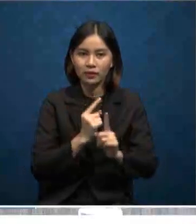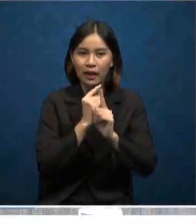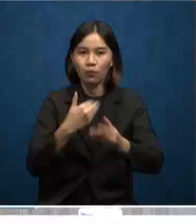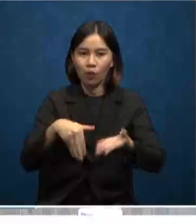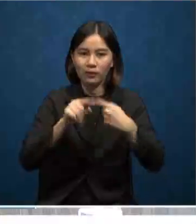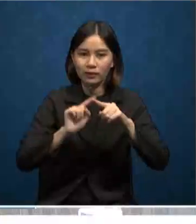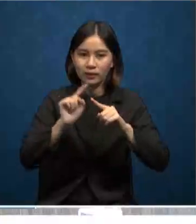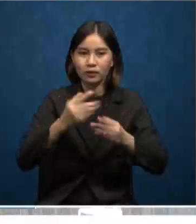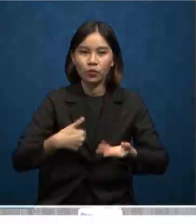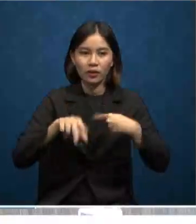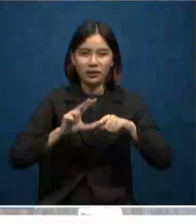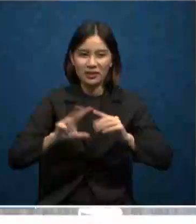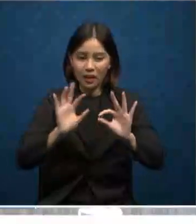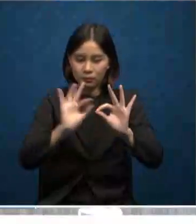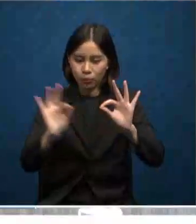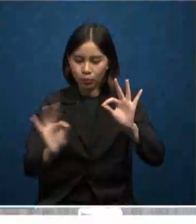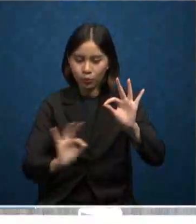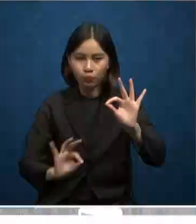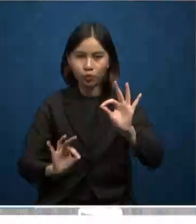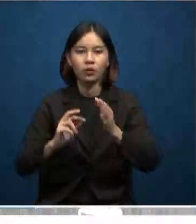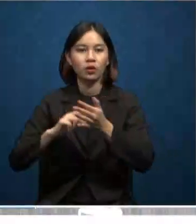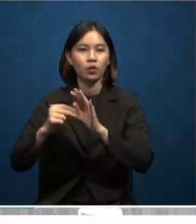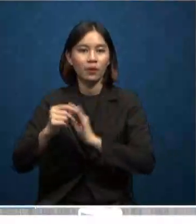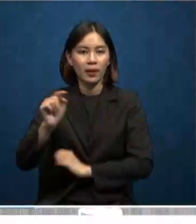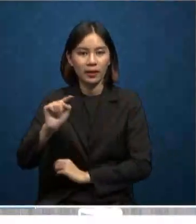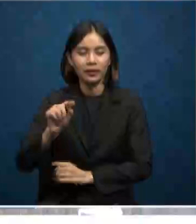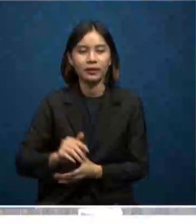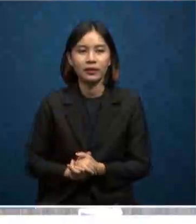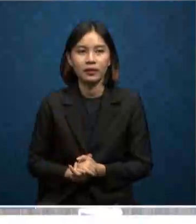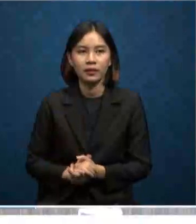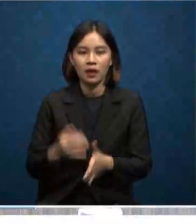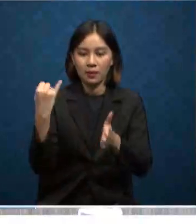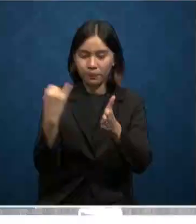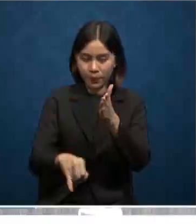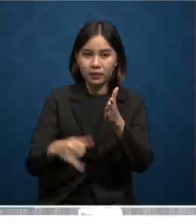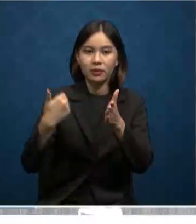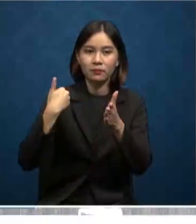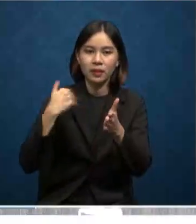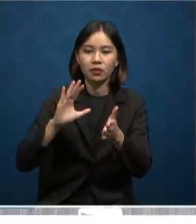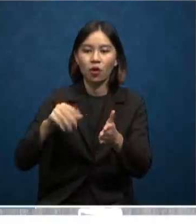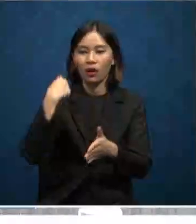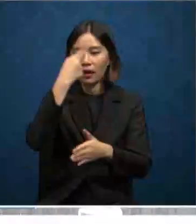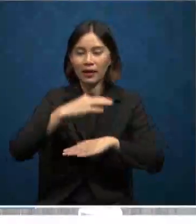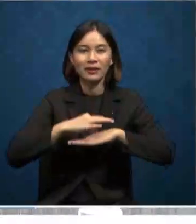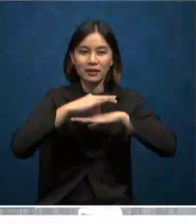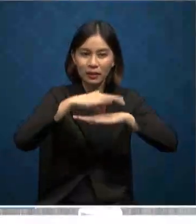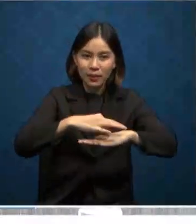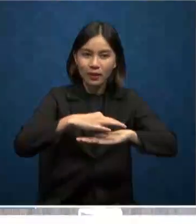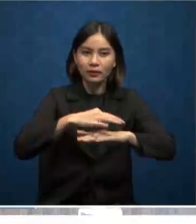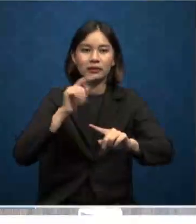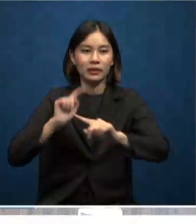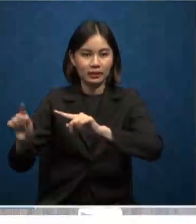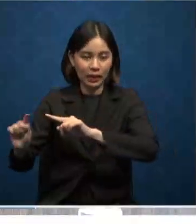คสามจุดๆความหมายคือความผิดที่เกิดขึ้นของผู้ดำรงตำแหน่งต่